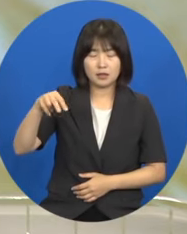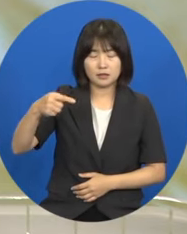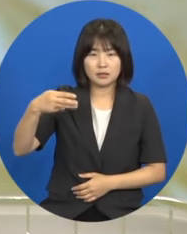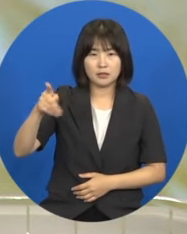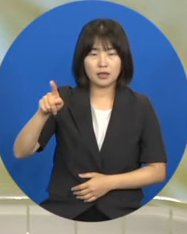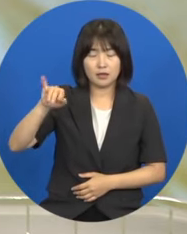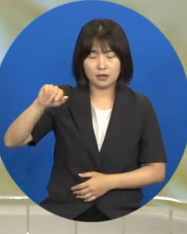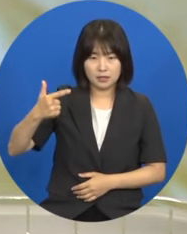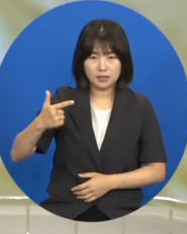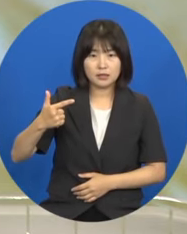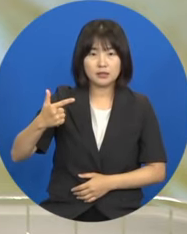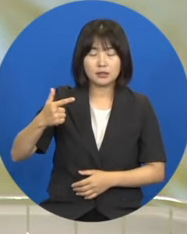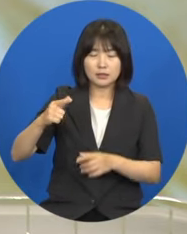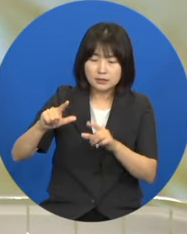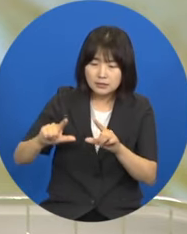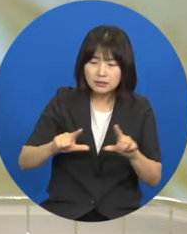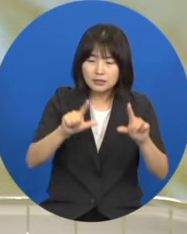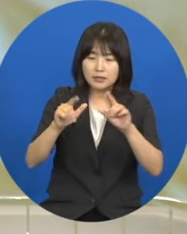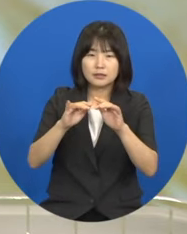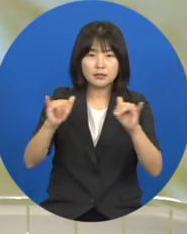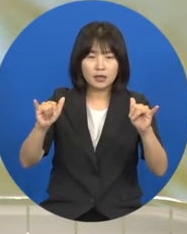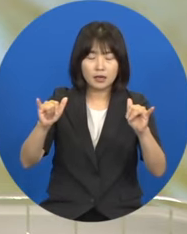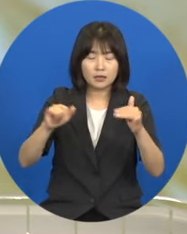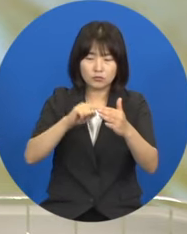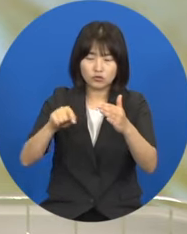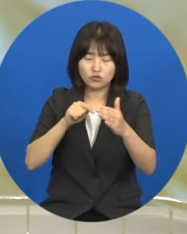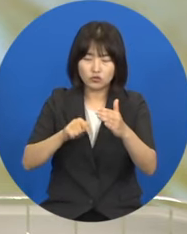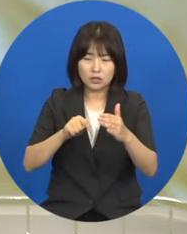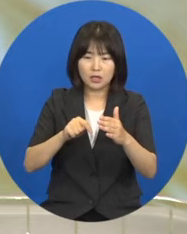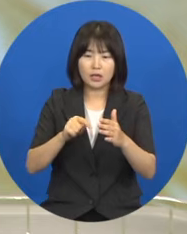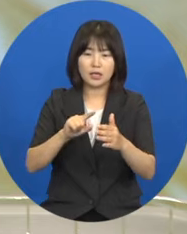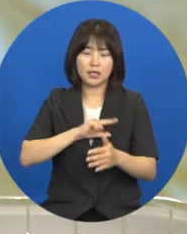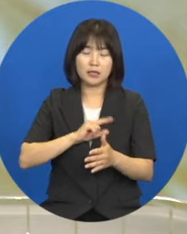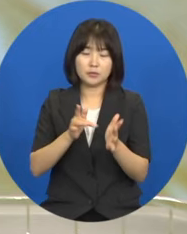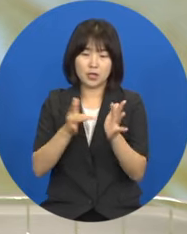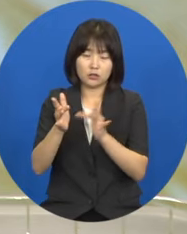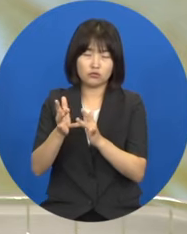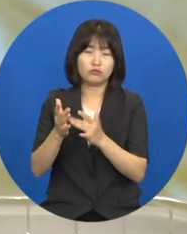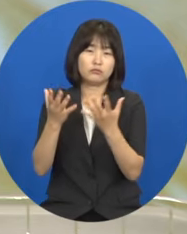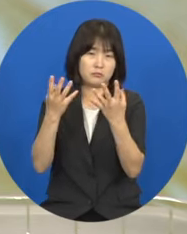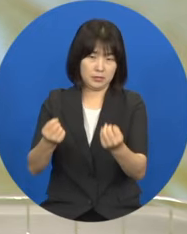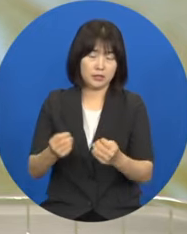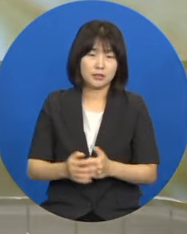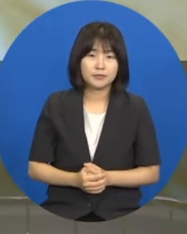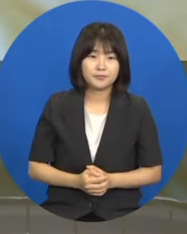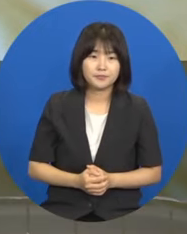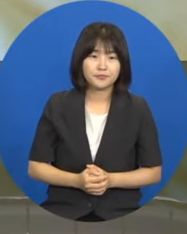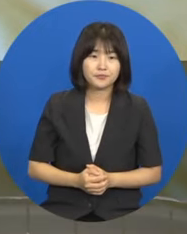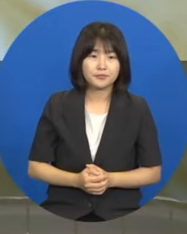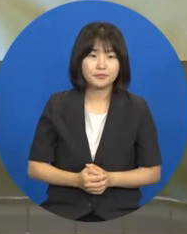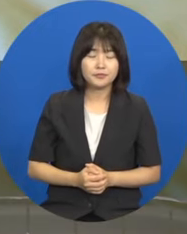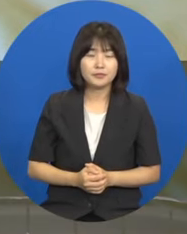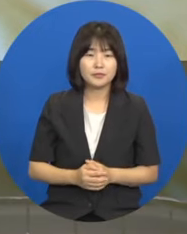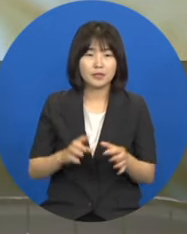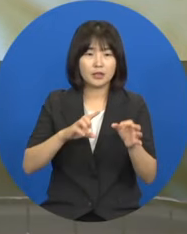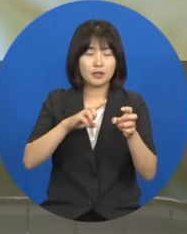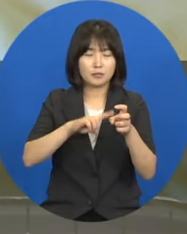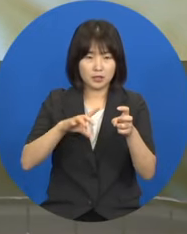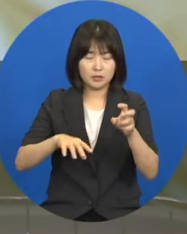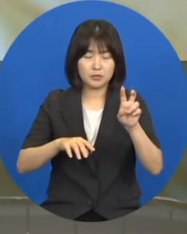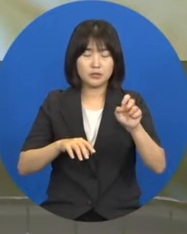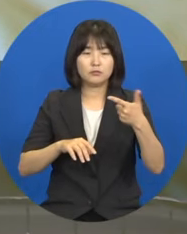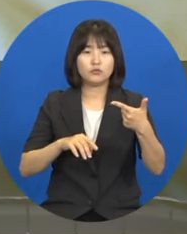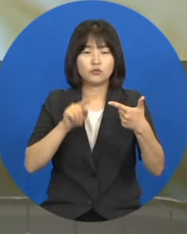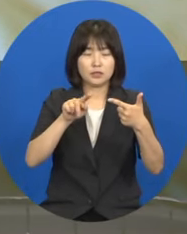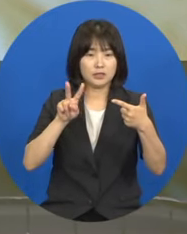이름을 갖고 있는 사람들이 많았다라고 하는 기록이 있습니다. 특별히 마태복음 26장 2절에서 예수 그리스도를 이렇게